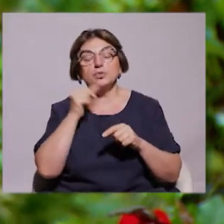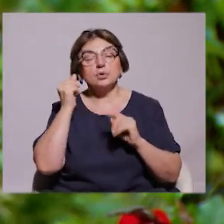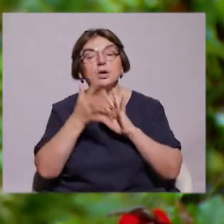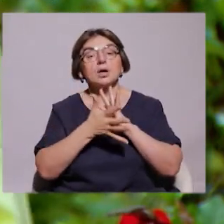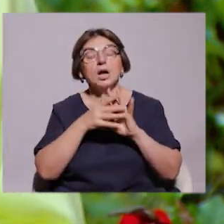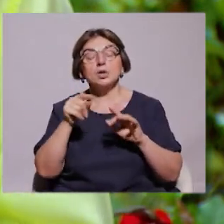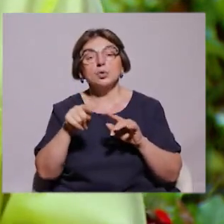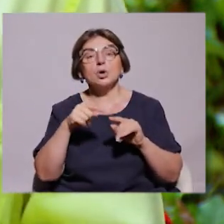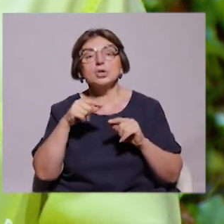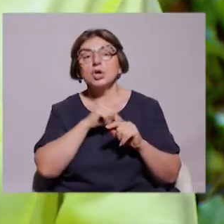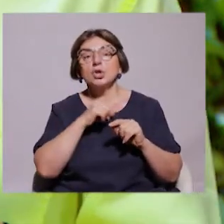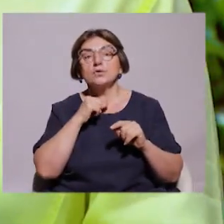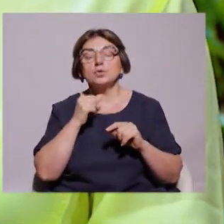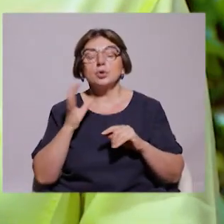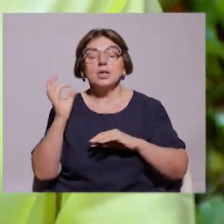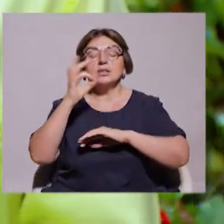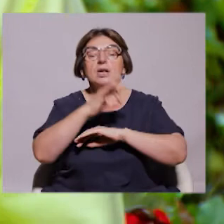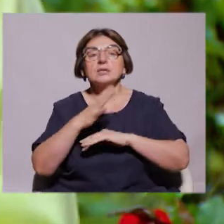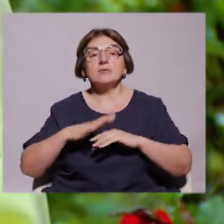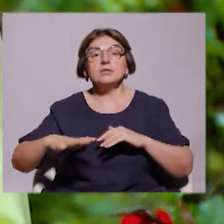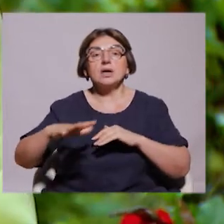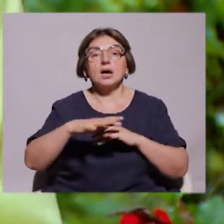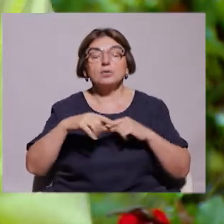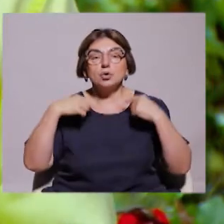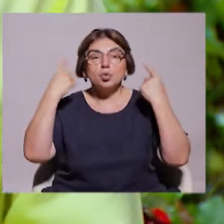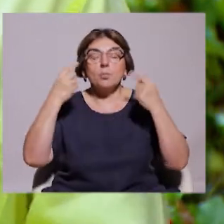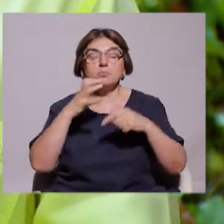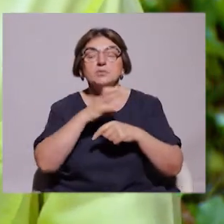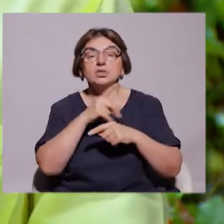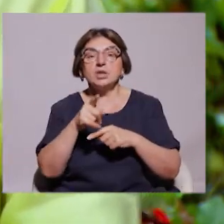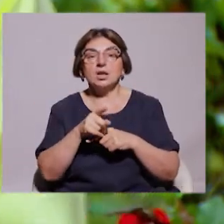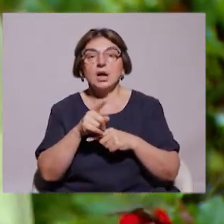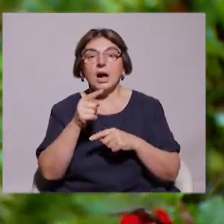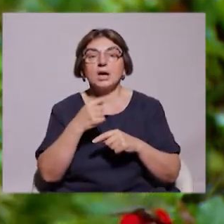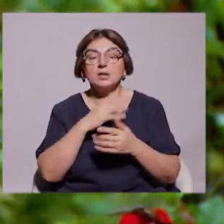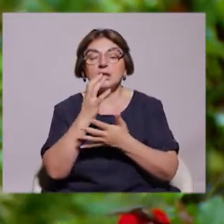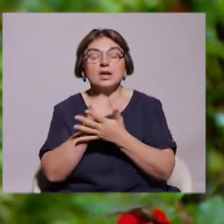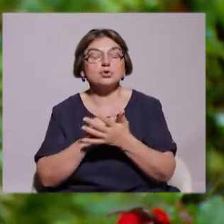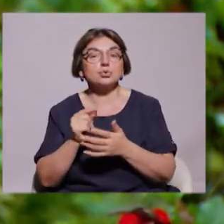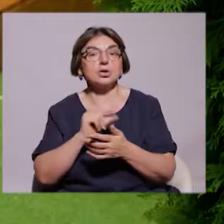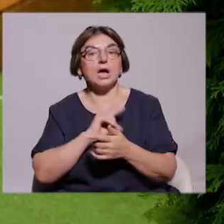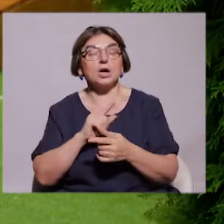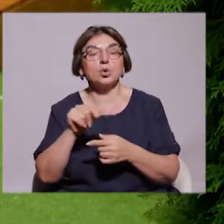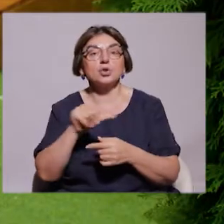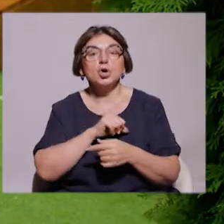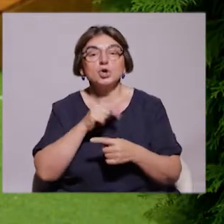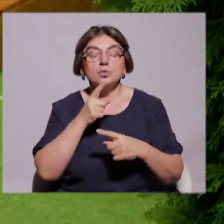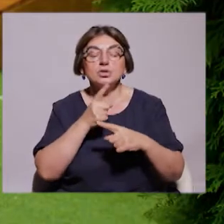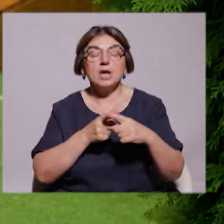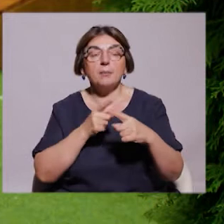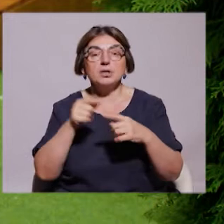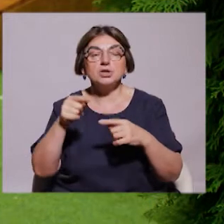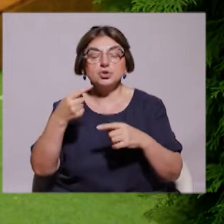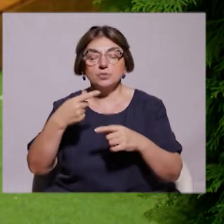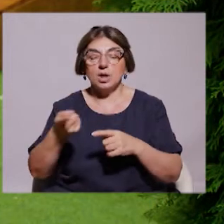გამოც საბერძნეთს ჰქონდა მასთან ურთიერთობა, რა შედიოდა და რა გაქონდა იქიდან. მანამ ასევე მინდა გითხრათ, რომ თუ გახსოვთ წინა